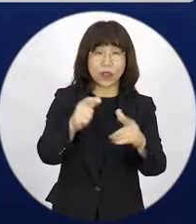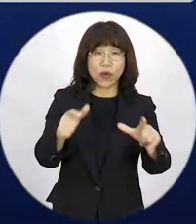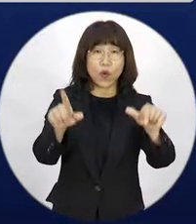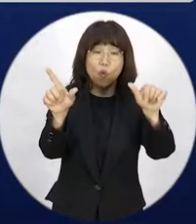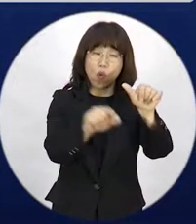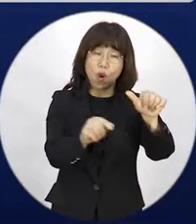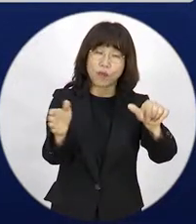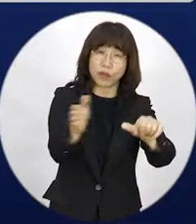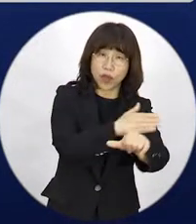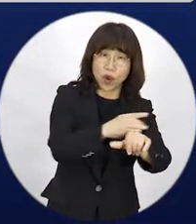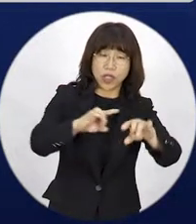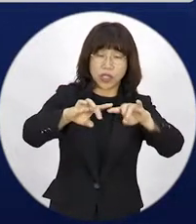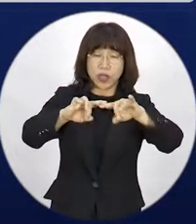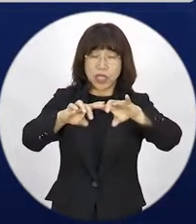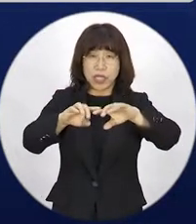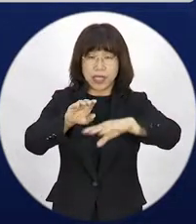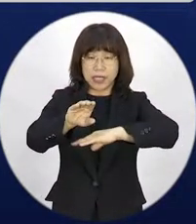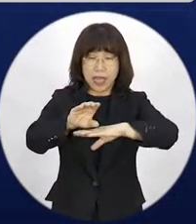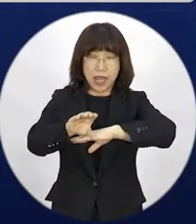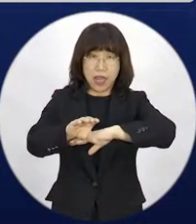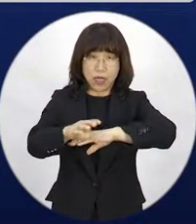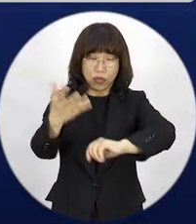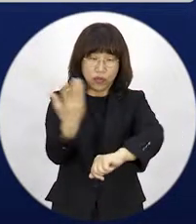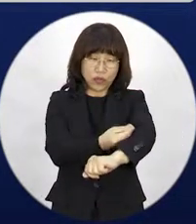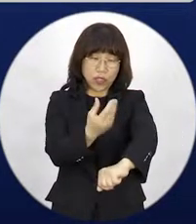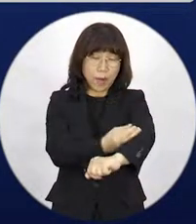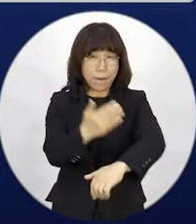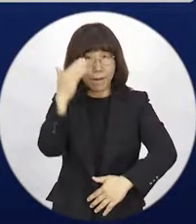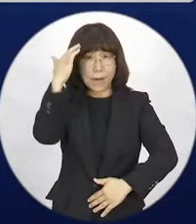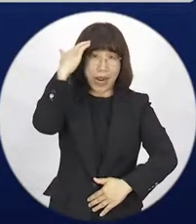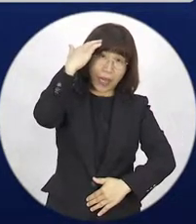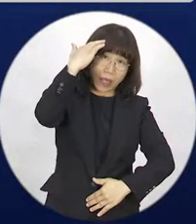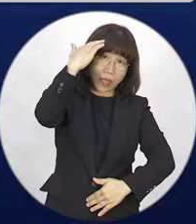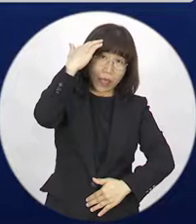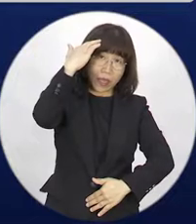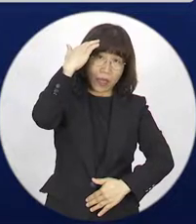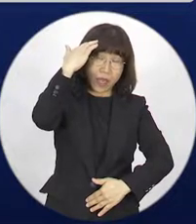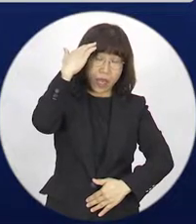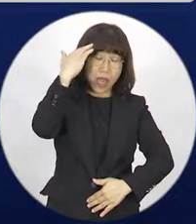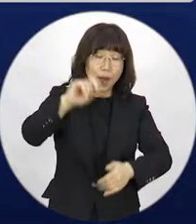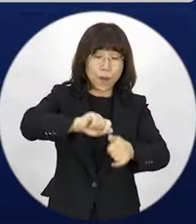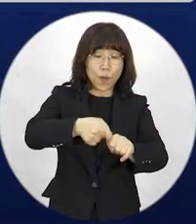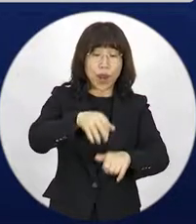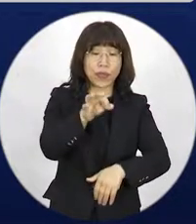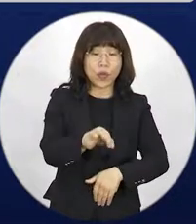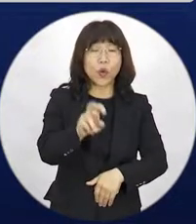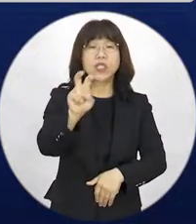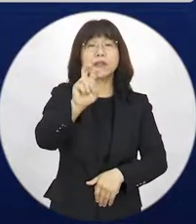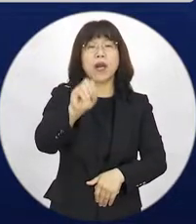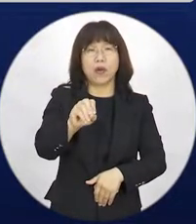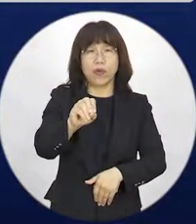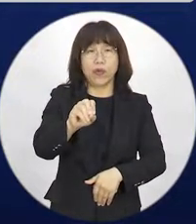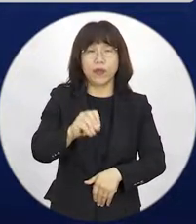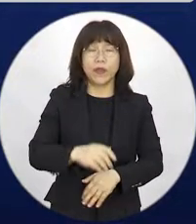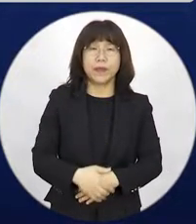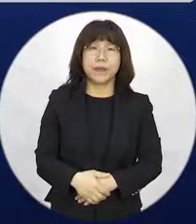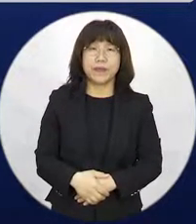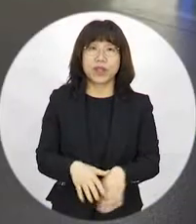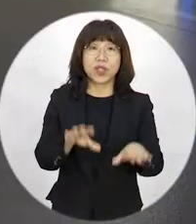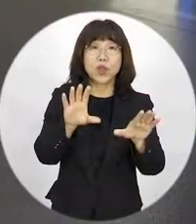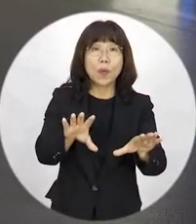강성과 5월부터 전기차 충전을 방해하는 행위에 대해 최대 20만원의 과태료를 부과합니다